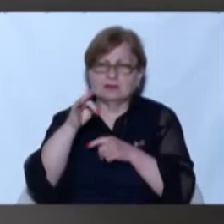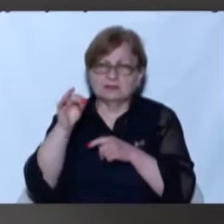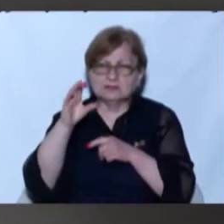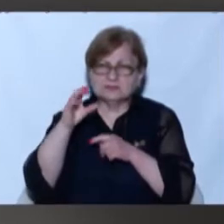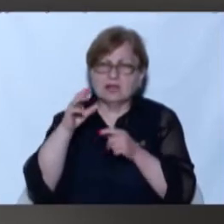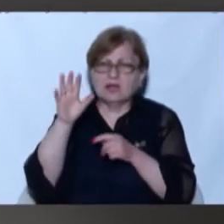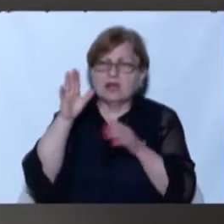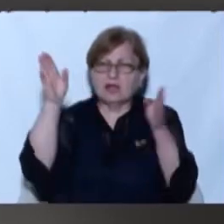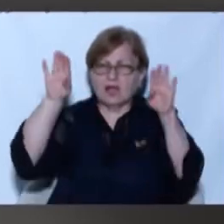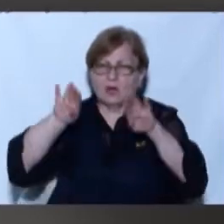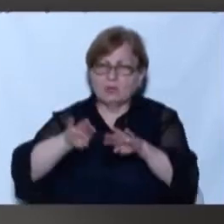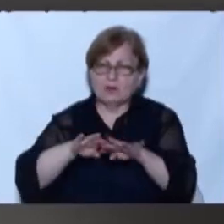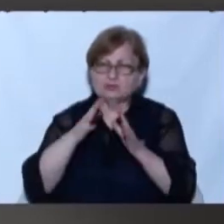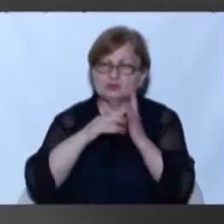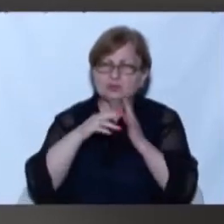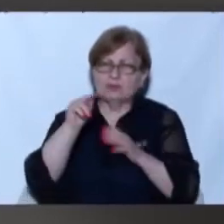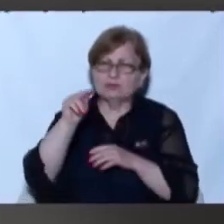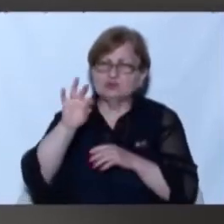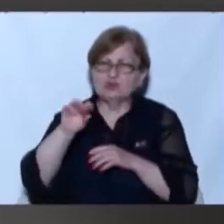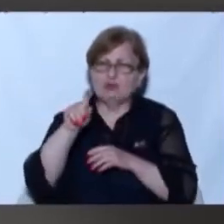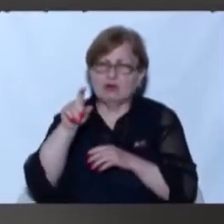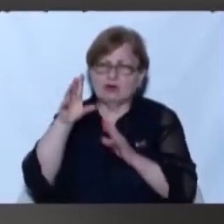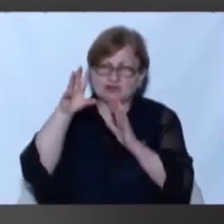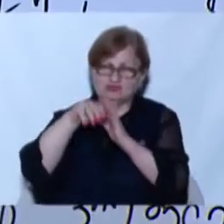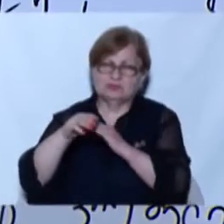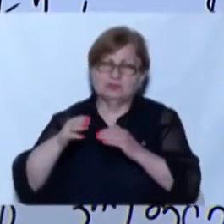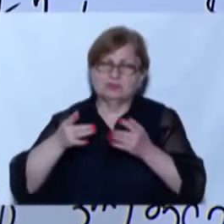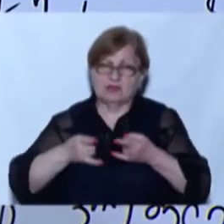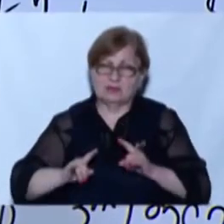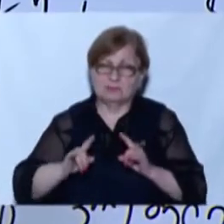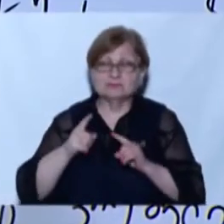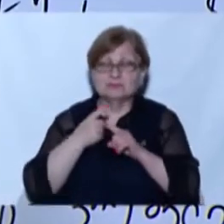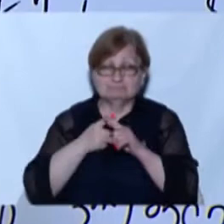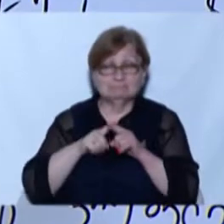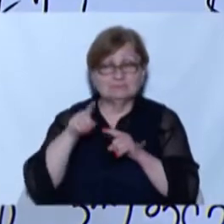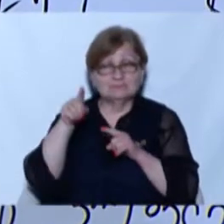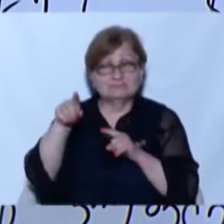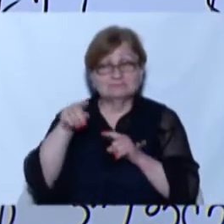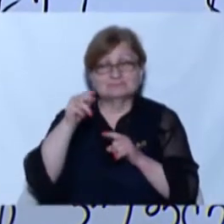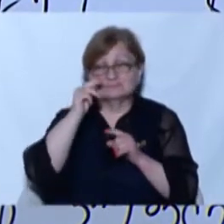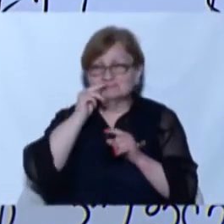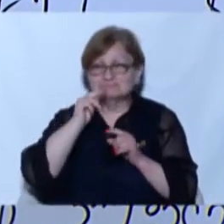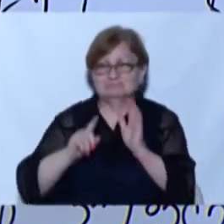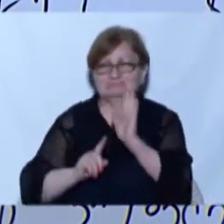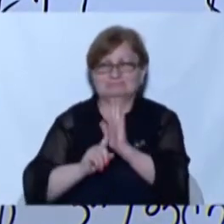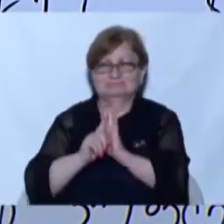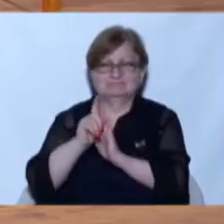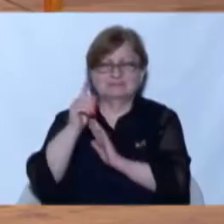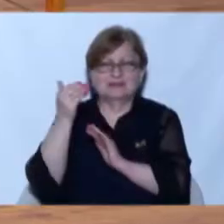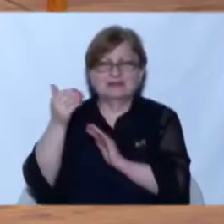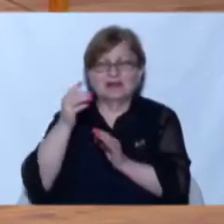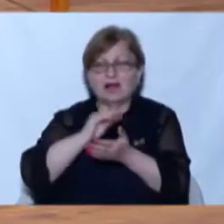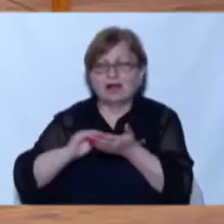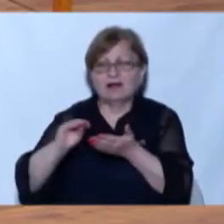ჩოხში დაიბადა და როგორც გითხარით, ამან დიდად განსაზღვრა მისი როგორც შემოქმედების